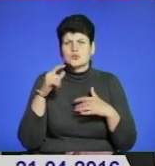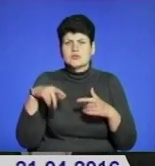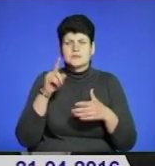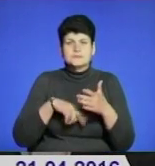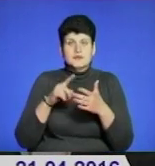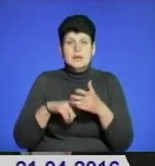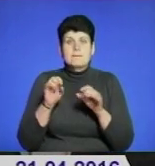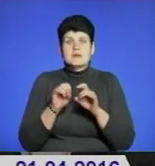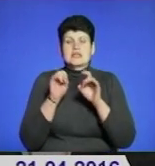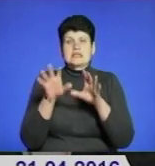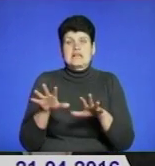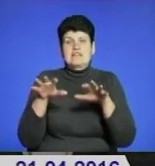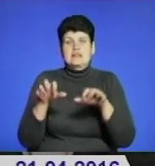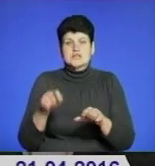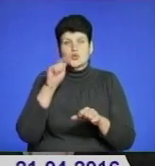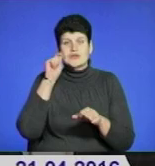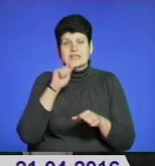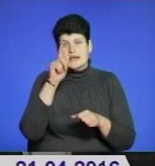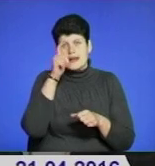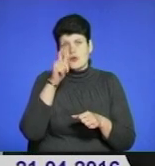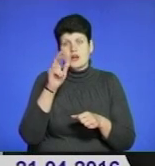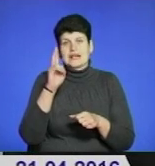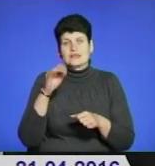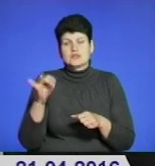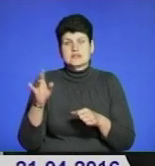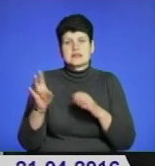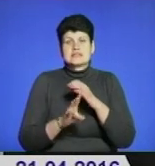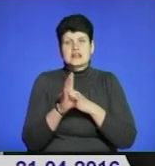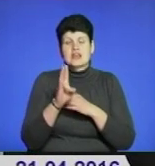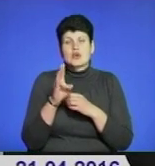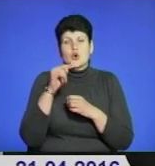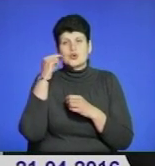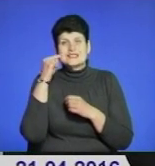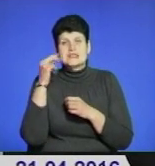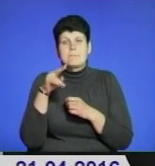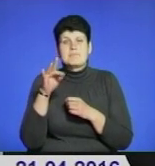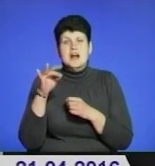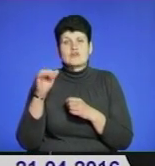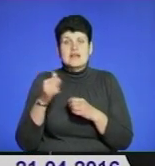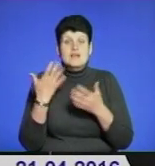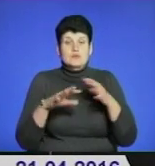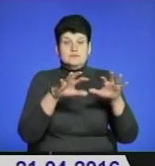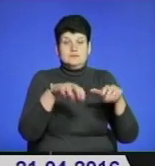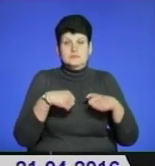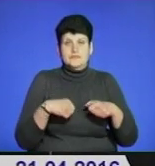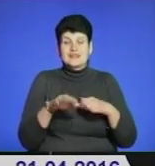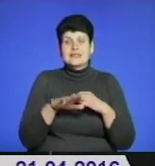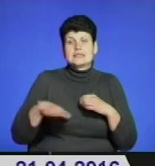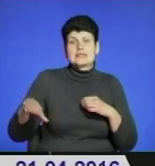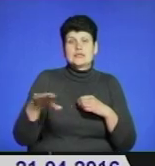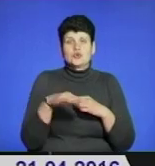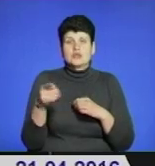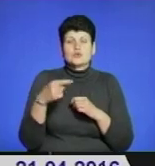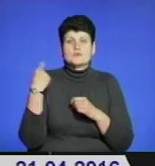передала власність Української греко-католицької церкви Російській православній або ж конфіскувала. Лише на території